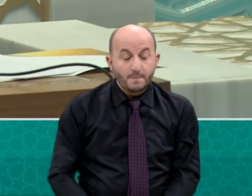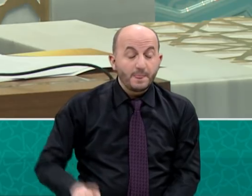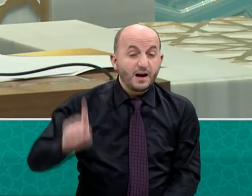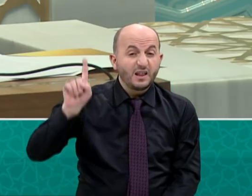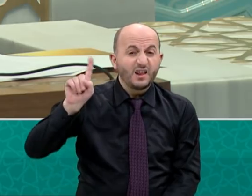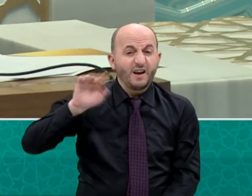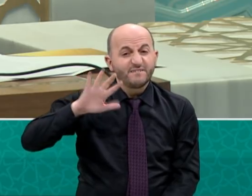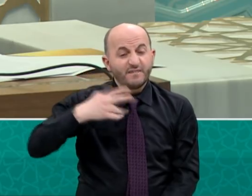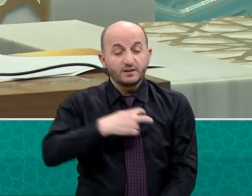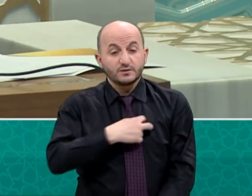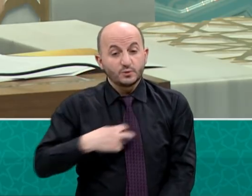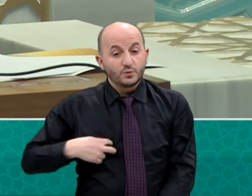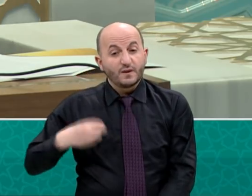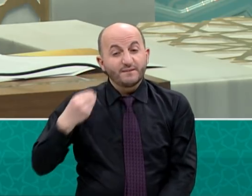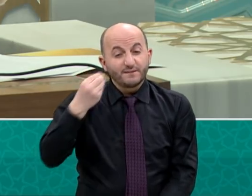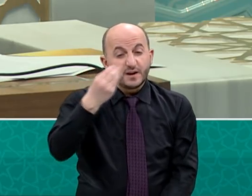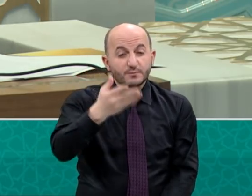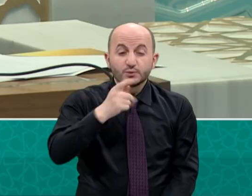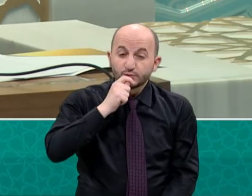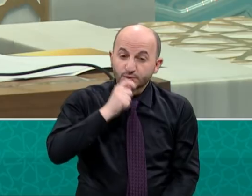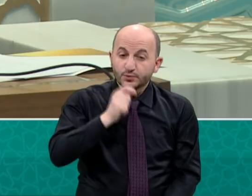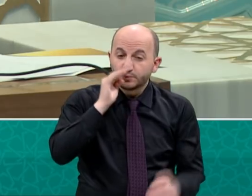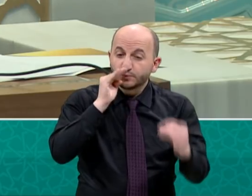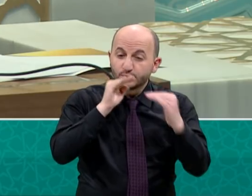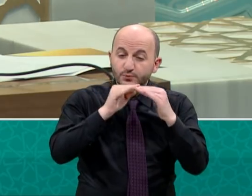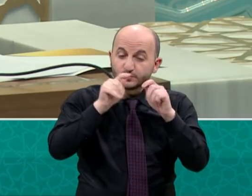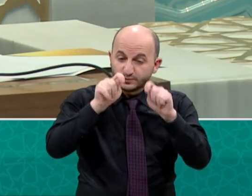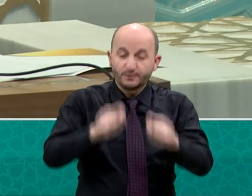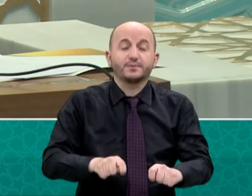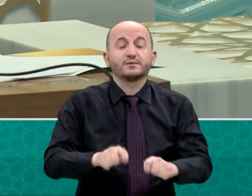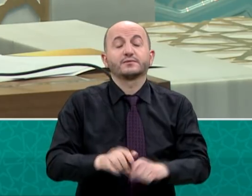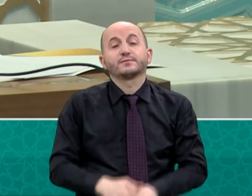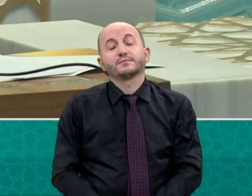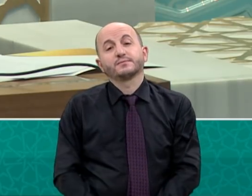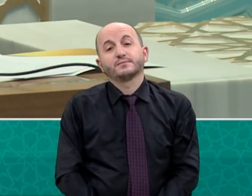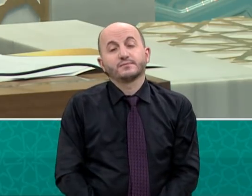Allah'a ve Resulüne vermiş olduğunuz sözleri yerine getirin.